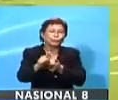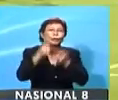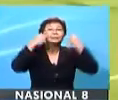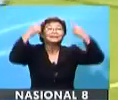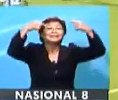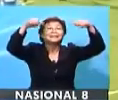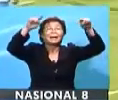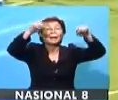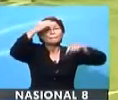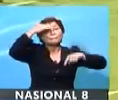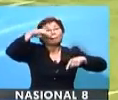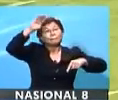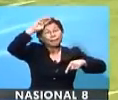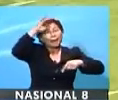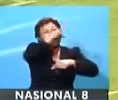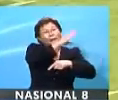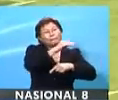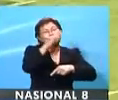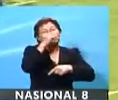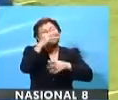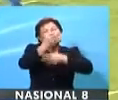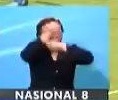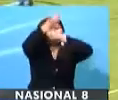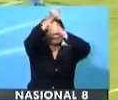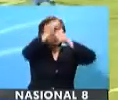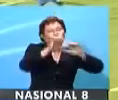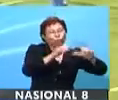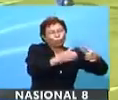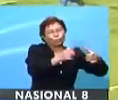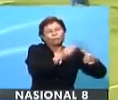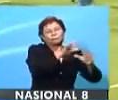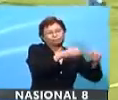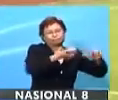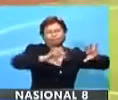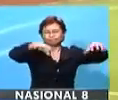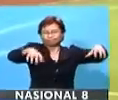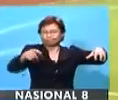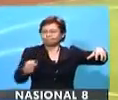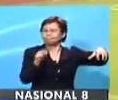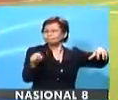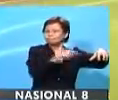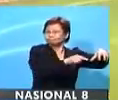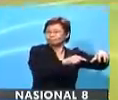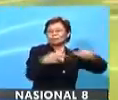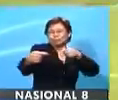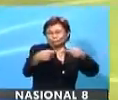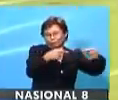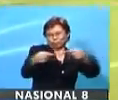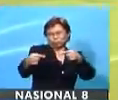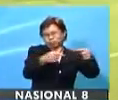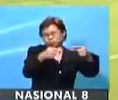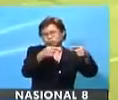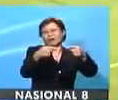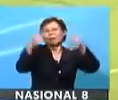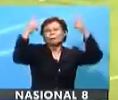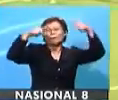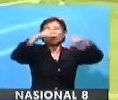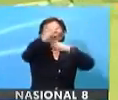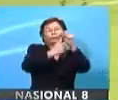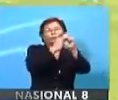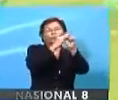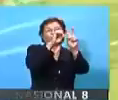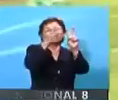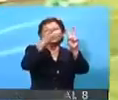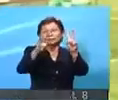Kejayaan Perlis dan Melaka United menjuarai kumpulan masing-masing menyaksikan mereka layak beraksi dalam saingan Liga Perdana